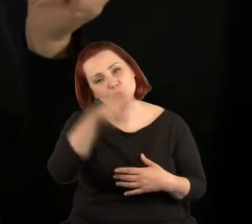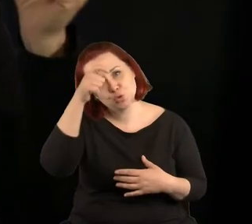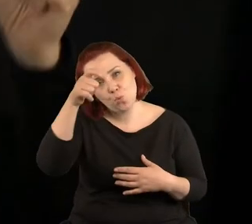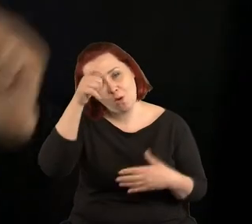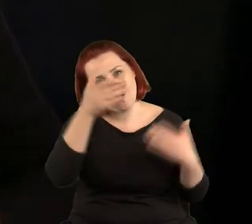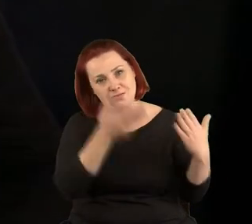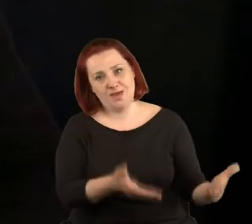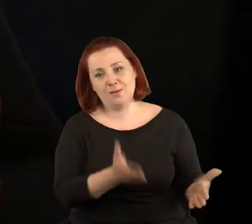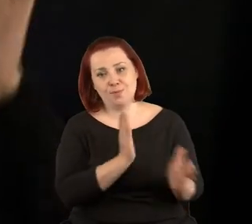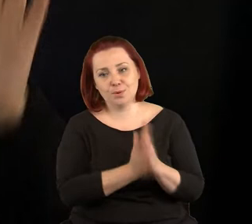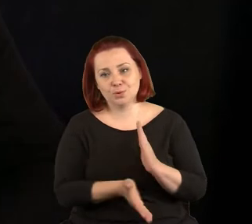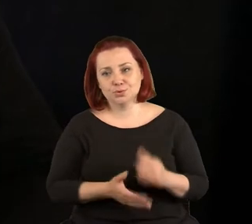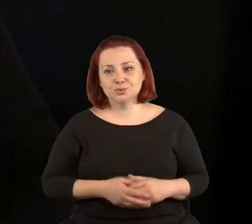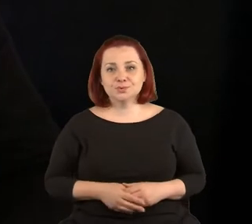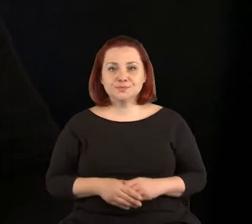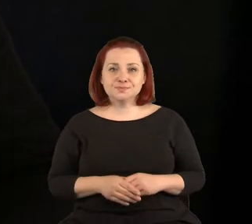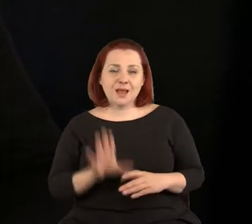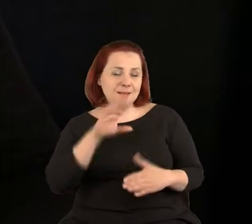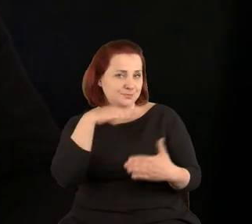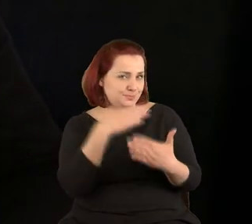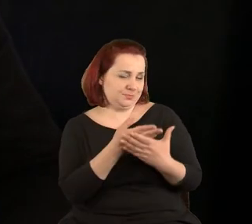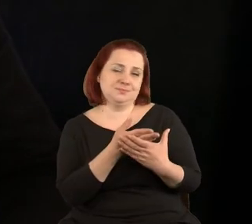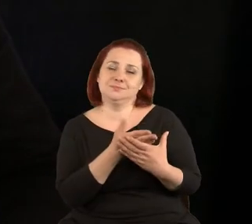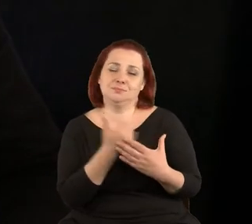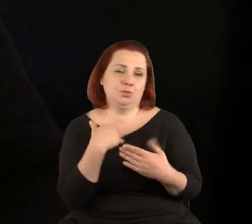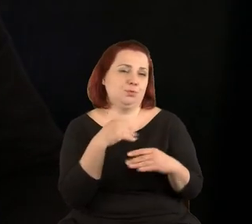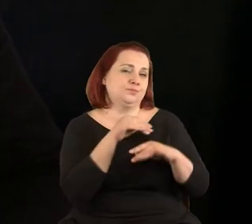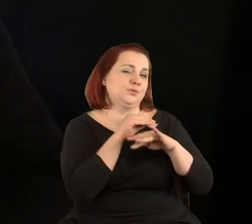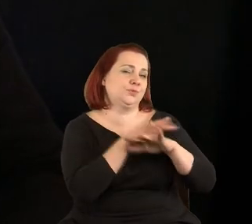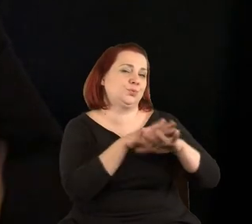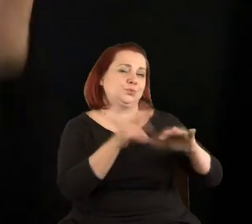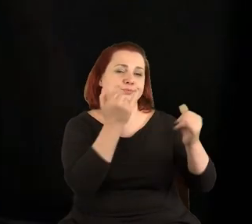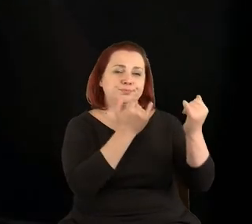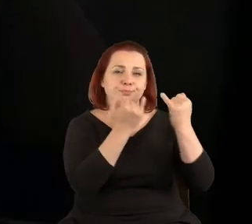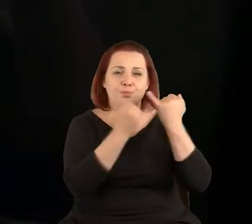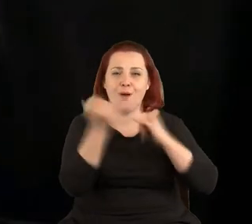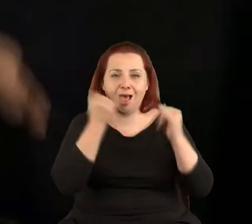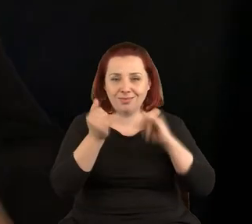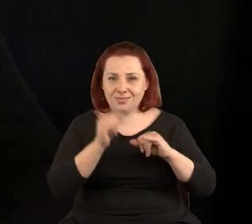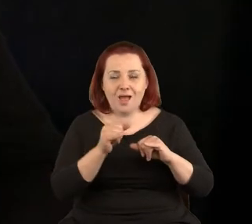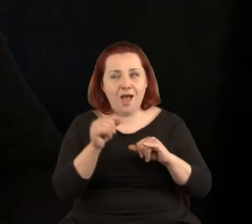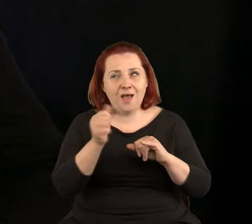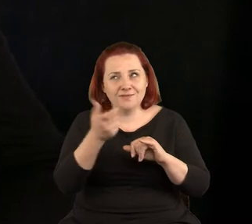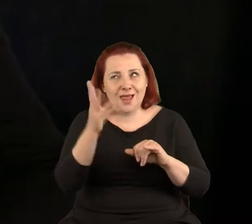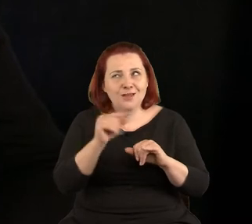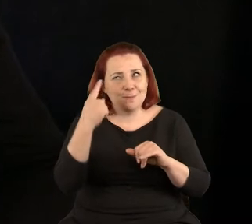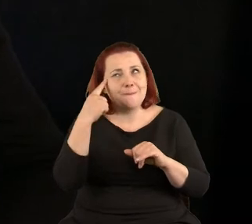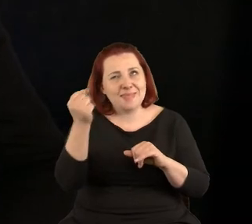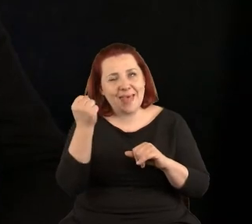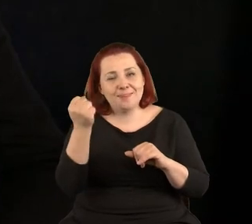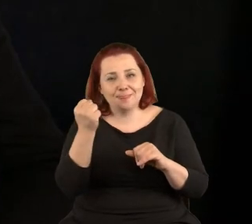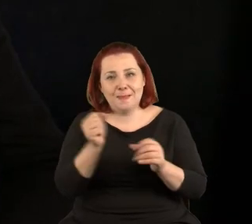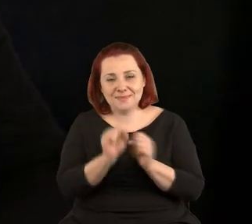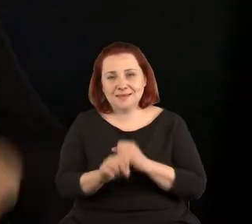całość. Ale jak mówię, przyznaję się do bardzo wielu błędów, wiele z nich mam jeszcze w pamięci,